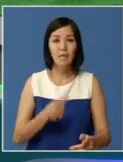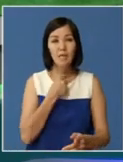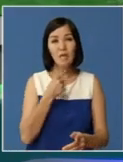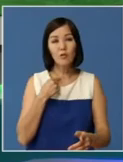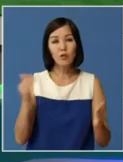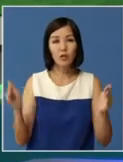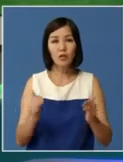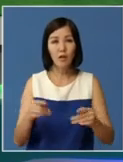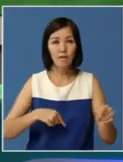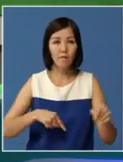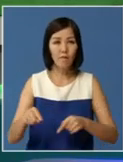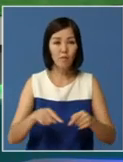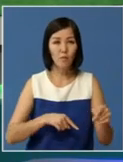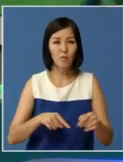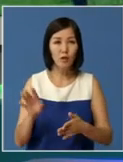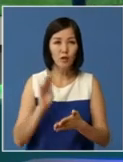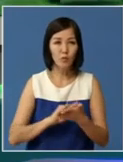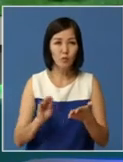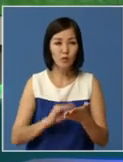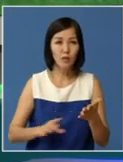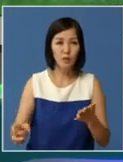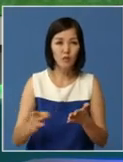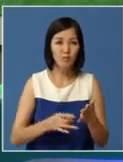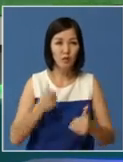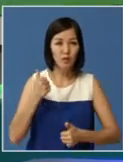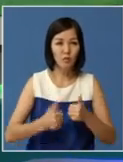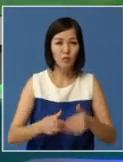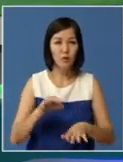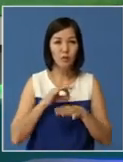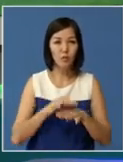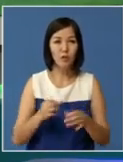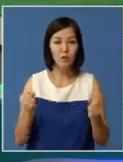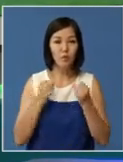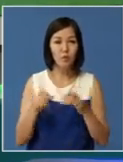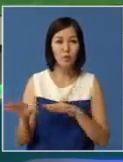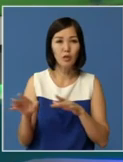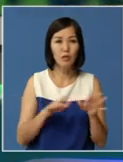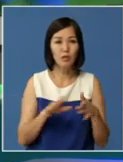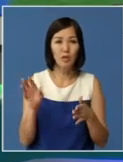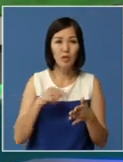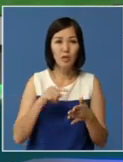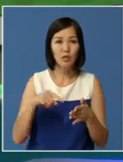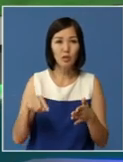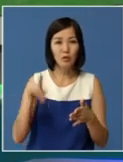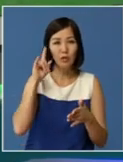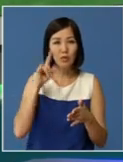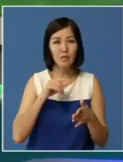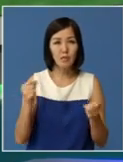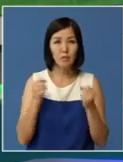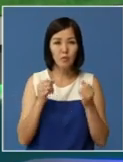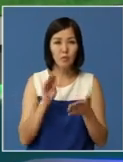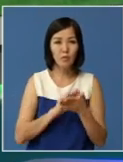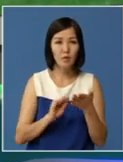Талдықорғанда шағын футболдан бақ өкілдері арасында республикалық турнир өтті. Спорттық шара көрнекті жазушы Қазақ спорт